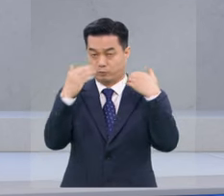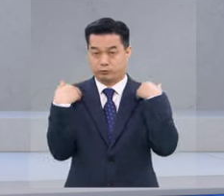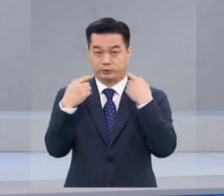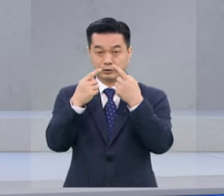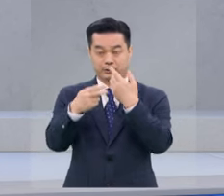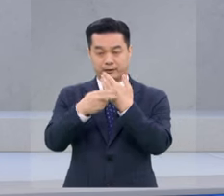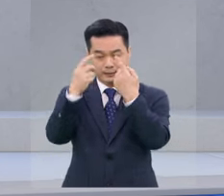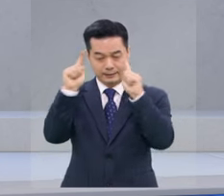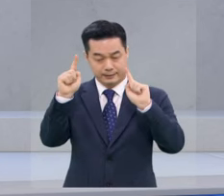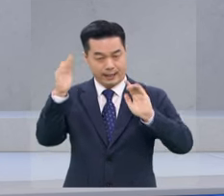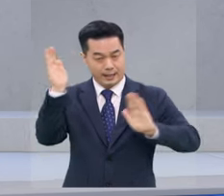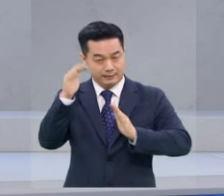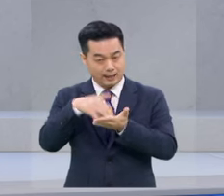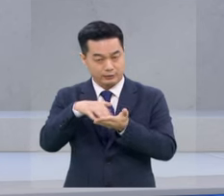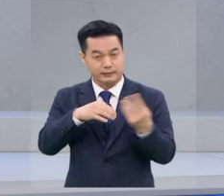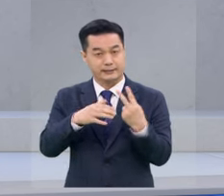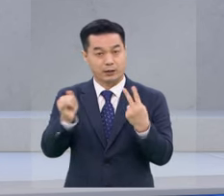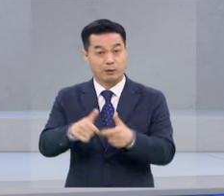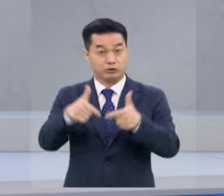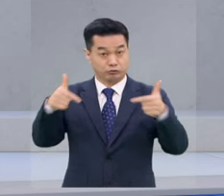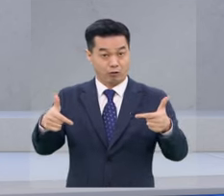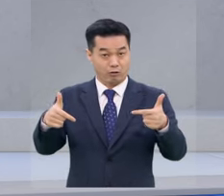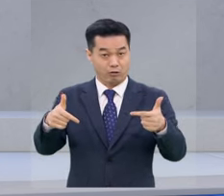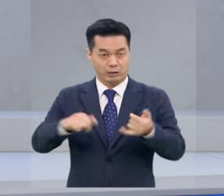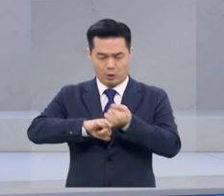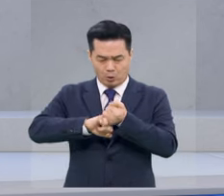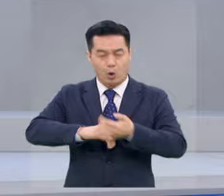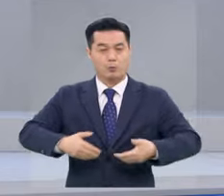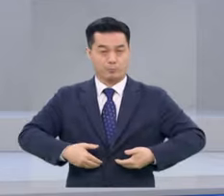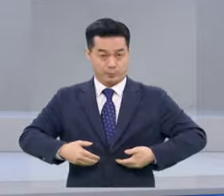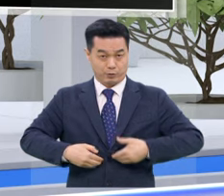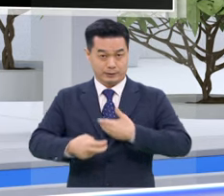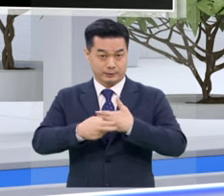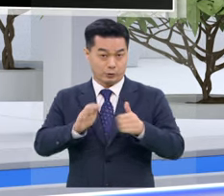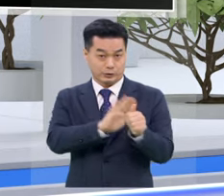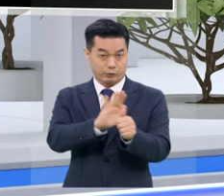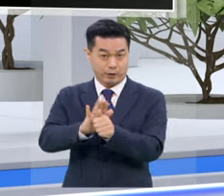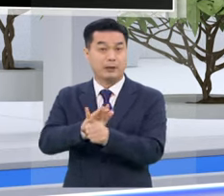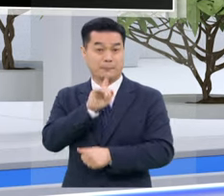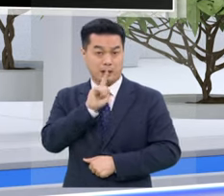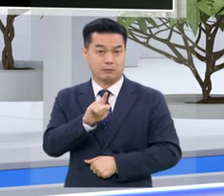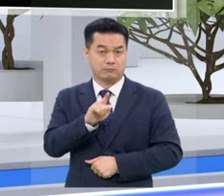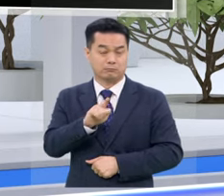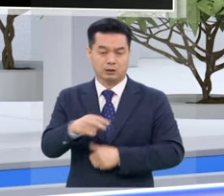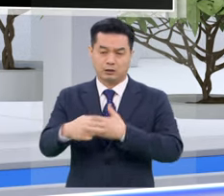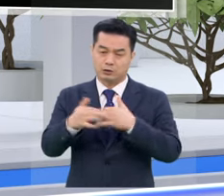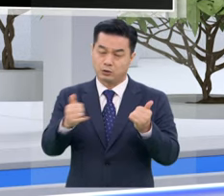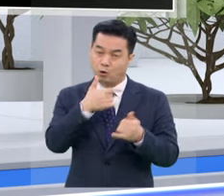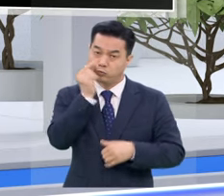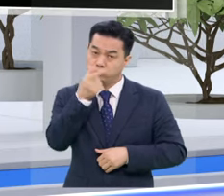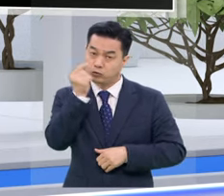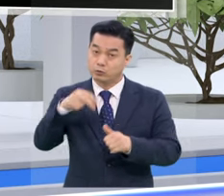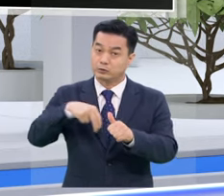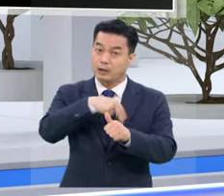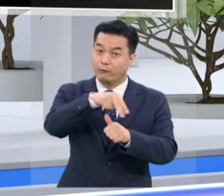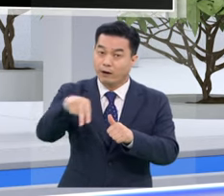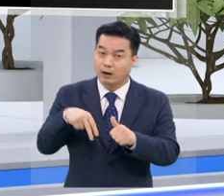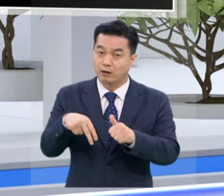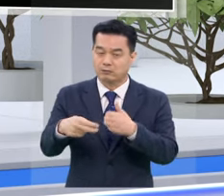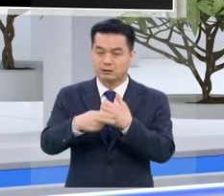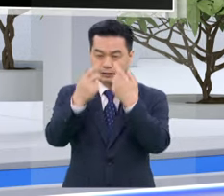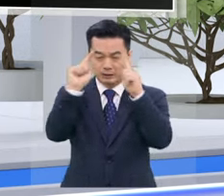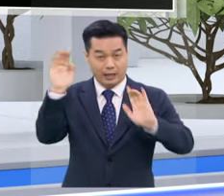증원으로 필수 지역 의료 살리기에 나서겠다고 합니다 의료인력이 부족한 상황에서 의대